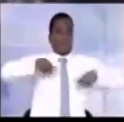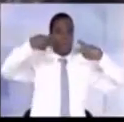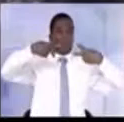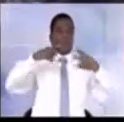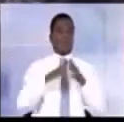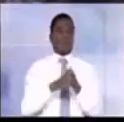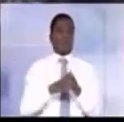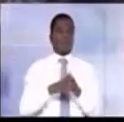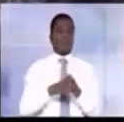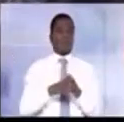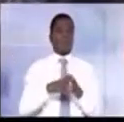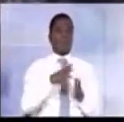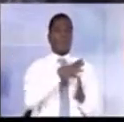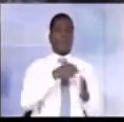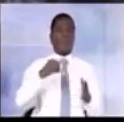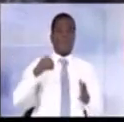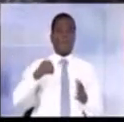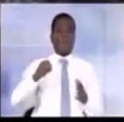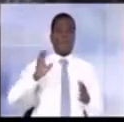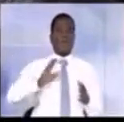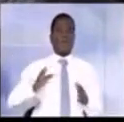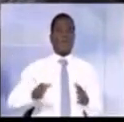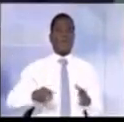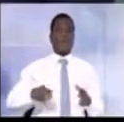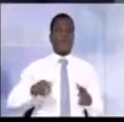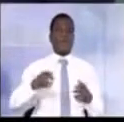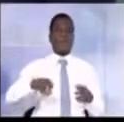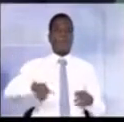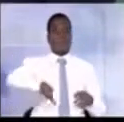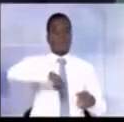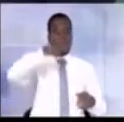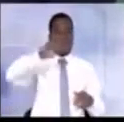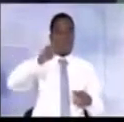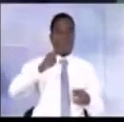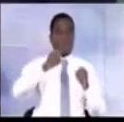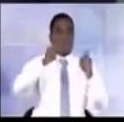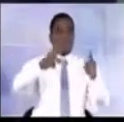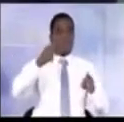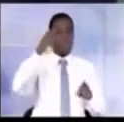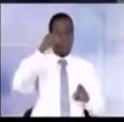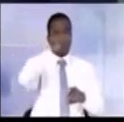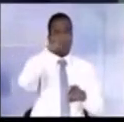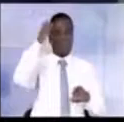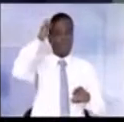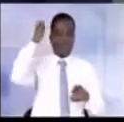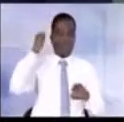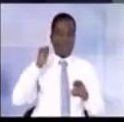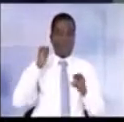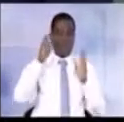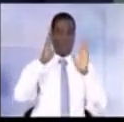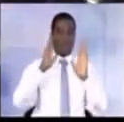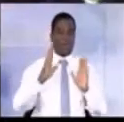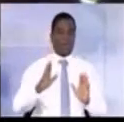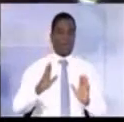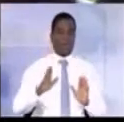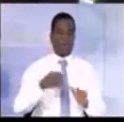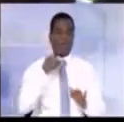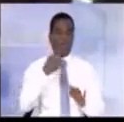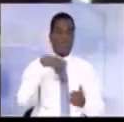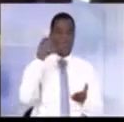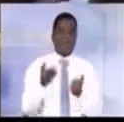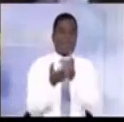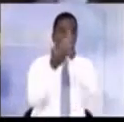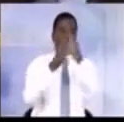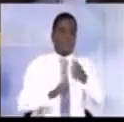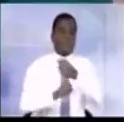et le sourire et notre plus grande fierté une occasion pour l'ambassadeur de l'Italie de réaffimer l'aide et le soutien